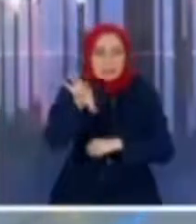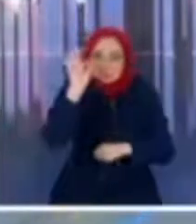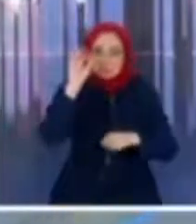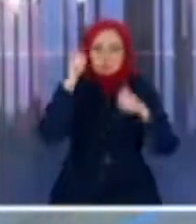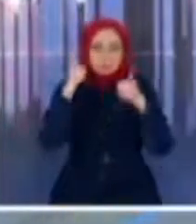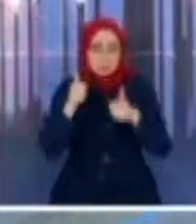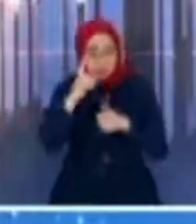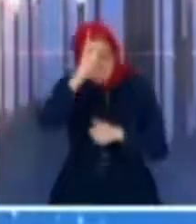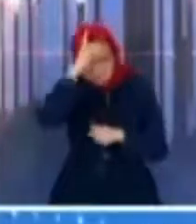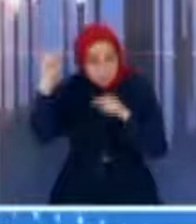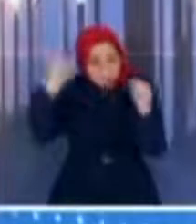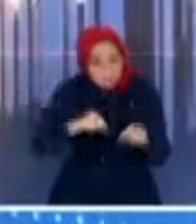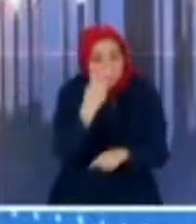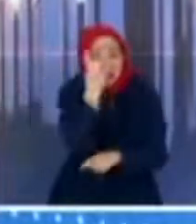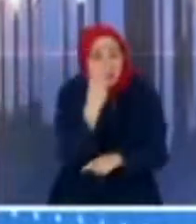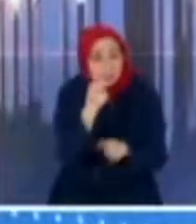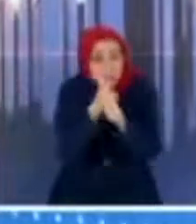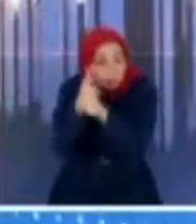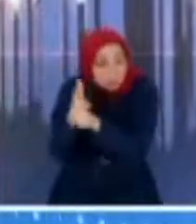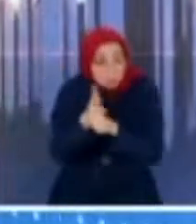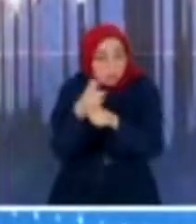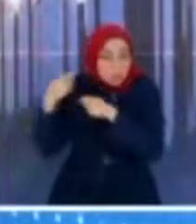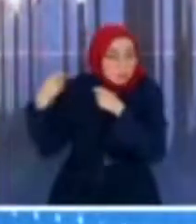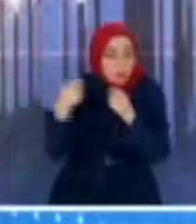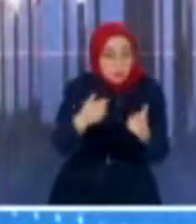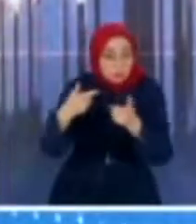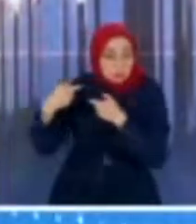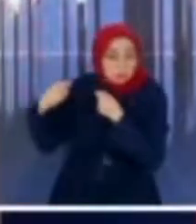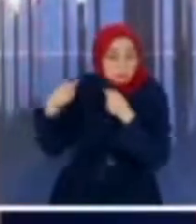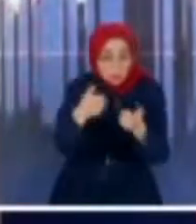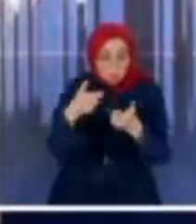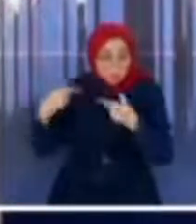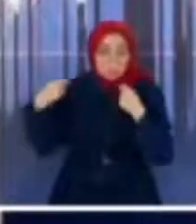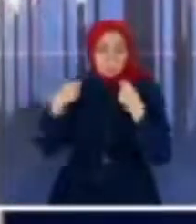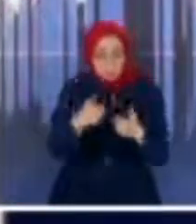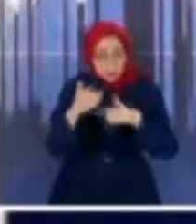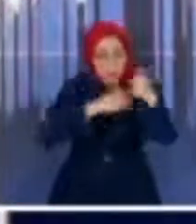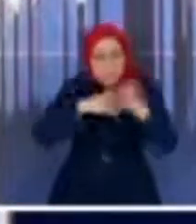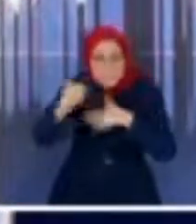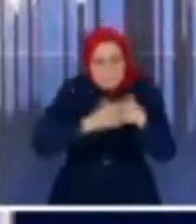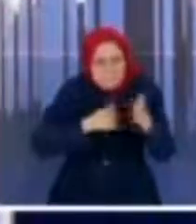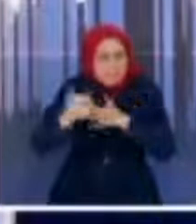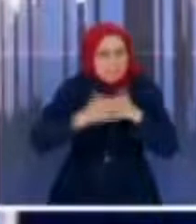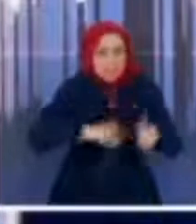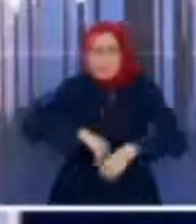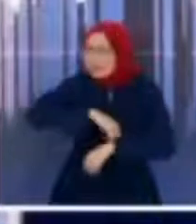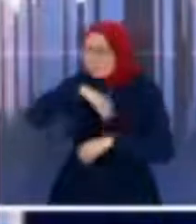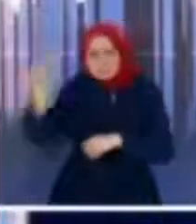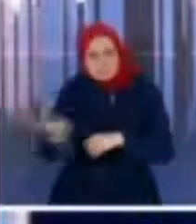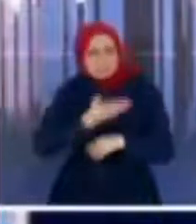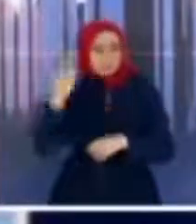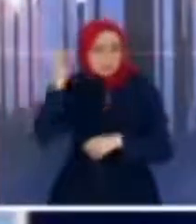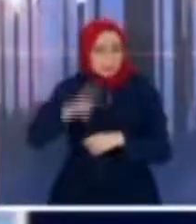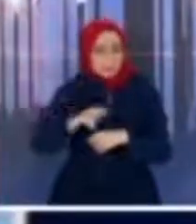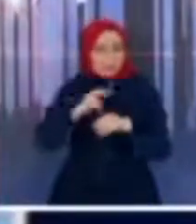بالحق يعني مليارات تصرفت باش يجيوا يصوروا لهنا في دقه، وجايبين معدات ثقيله جدا وجايبين مختصين في النجوم خاطر